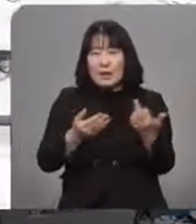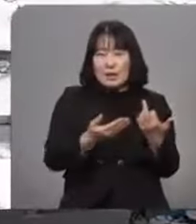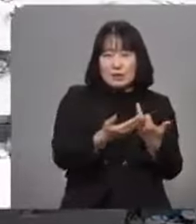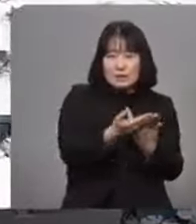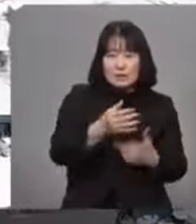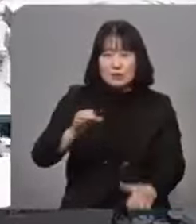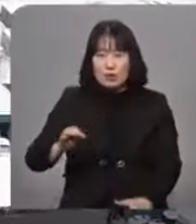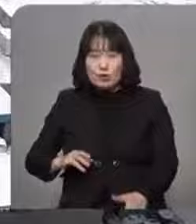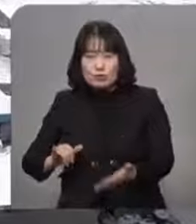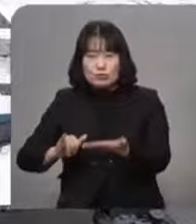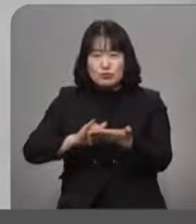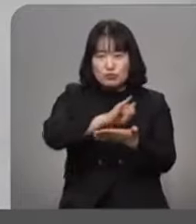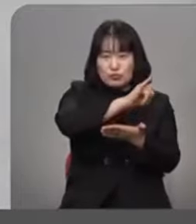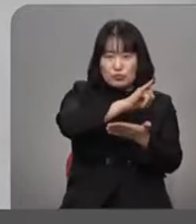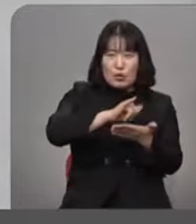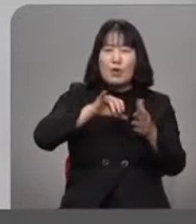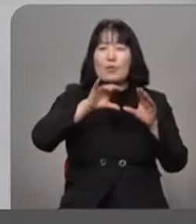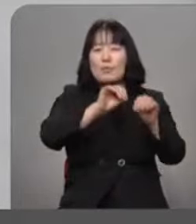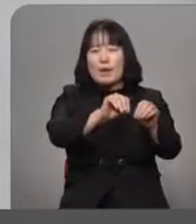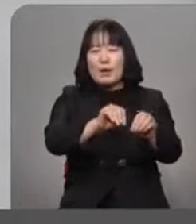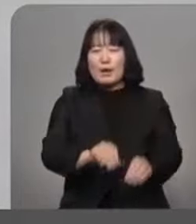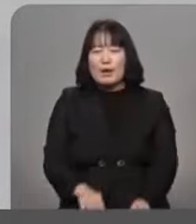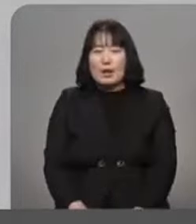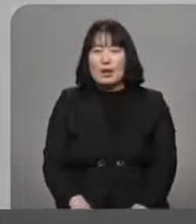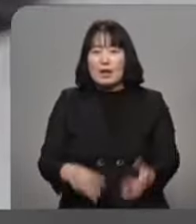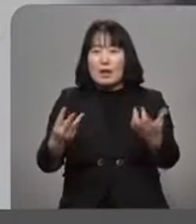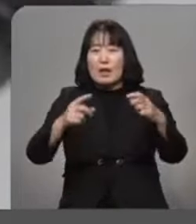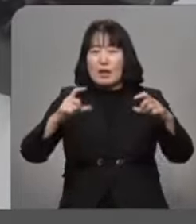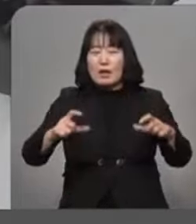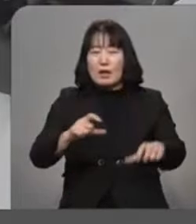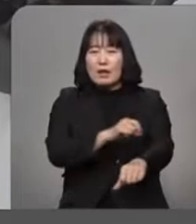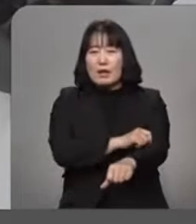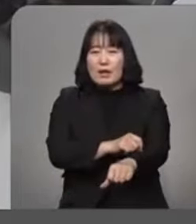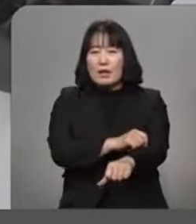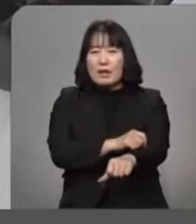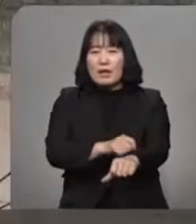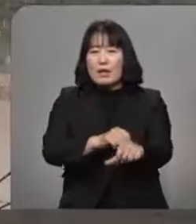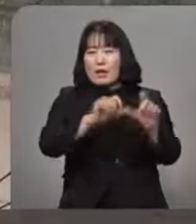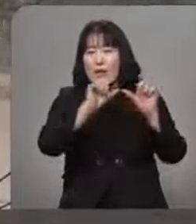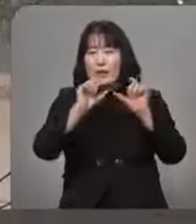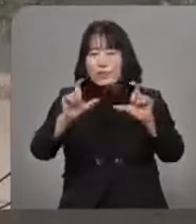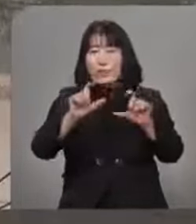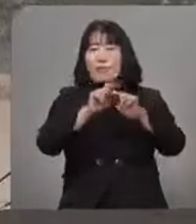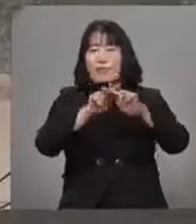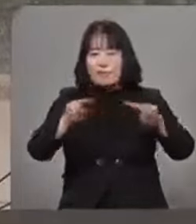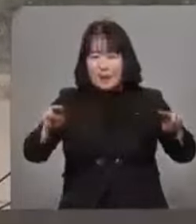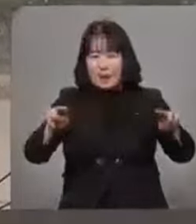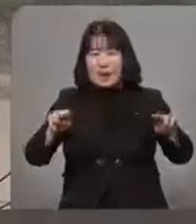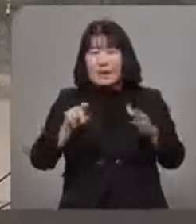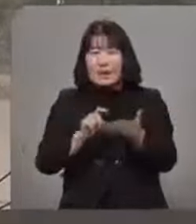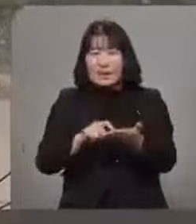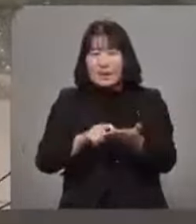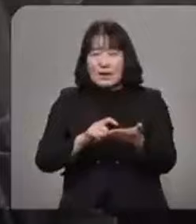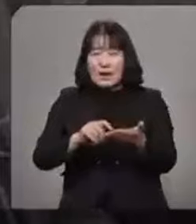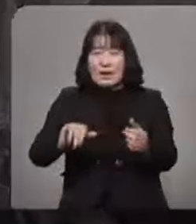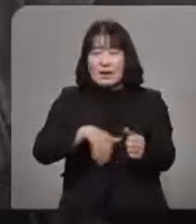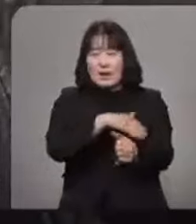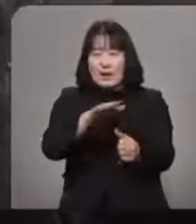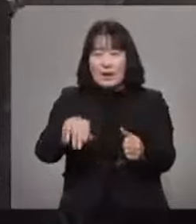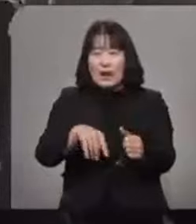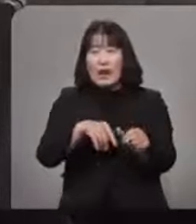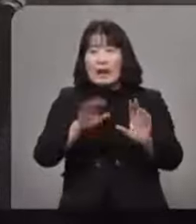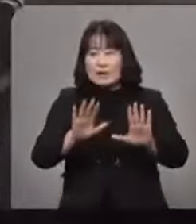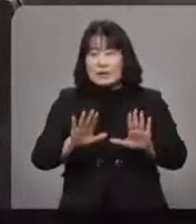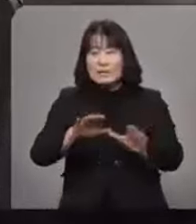막혔습니다. 강원도는 도내에 내려졌던 대설특보가 해제됨에 따라 재난안전대책본부 비상 1단계를